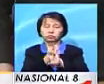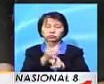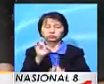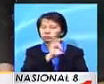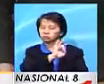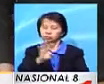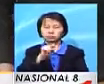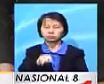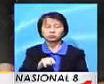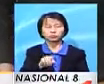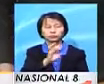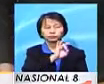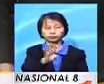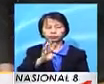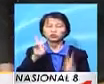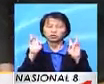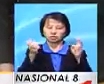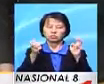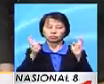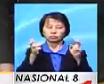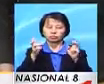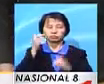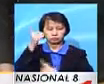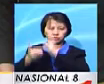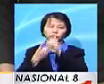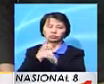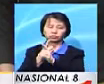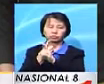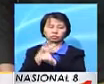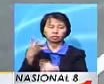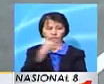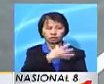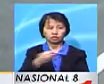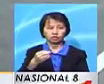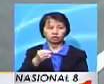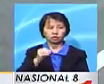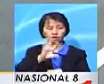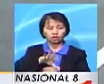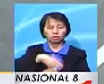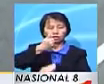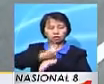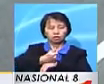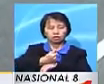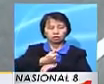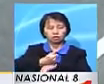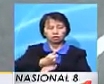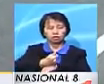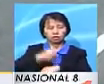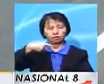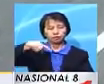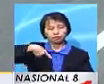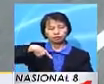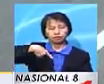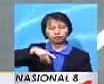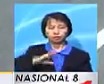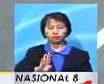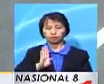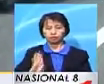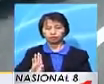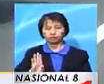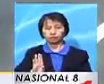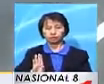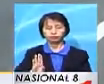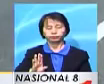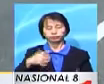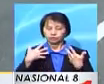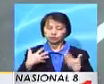satu isu peringkat dunia. Malah pertubuhan bangsa-bangsa bersatu